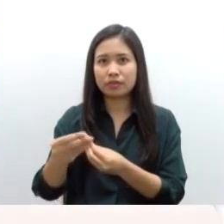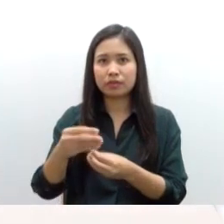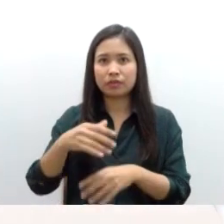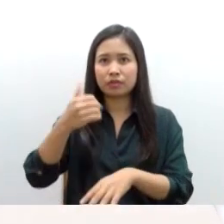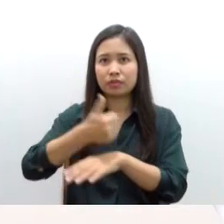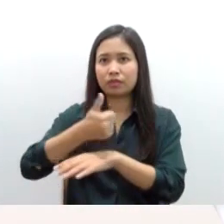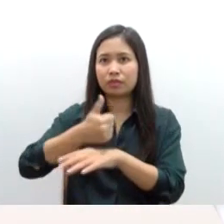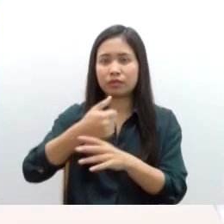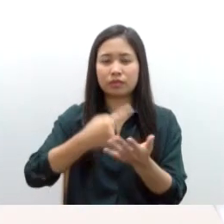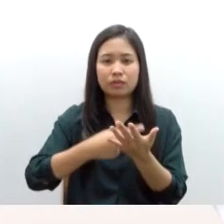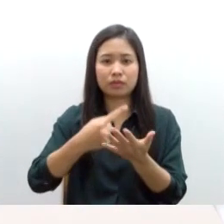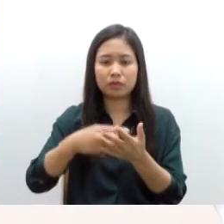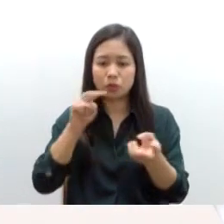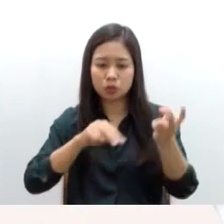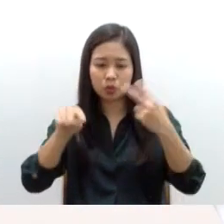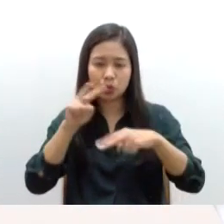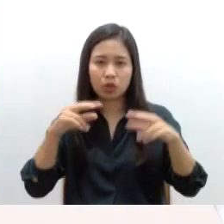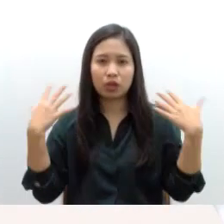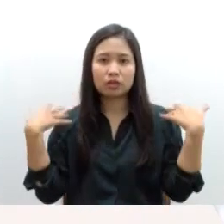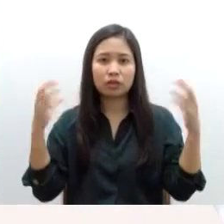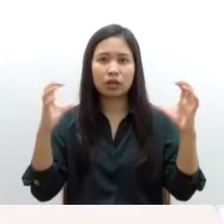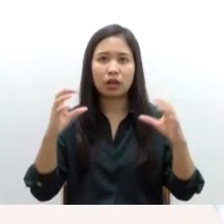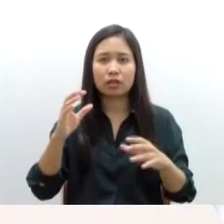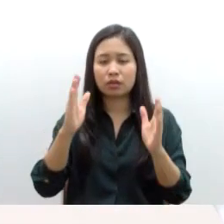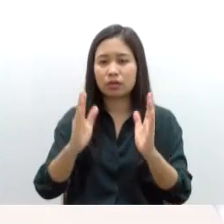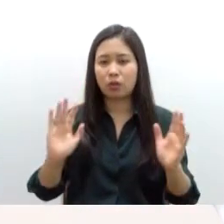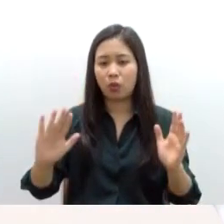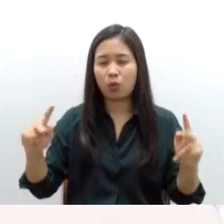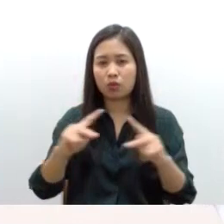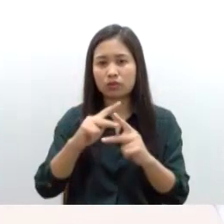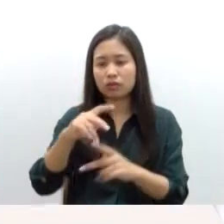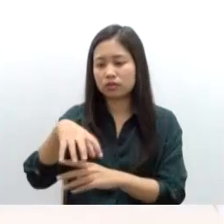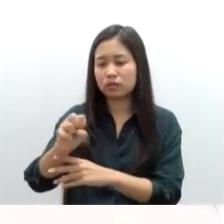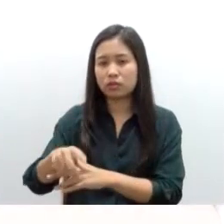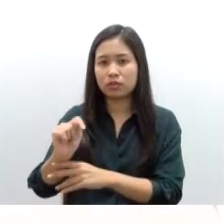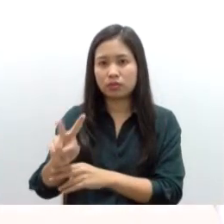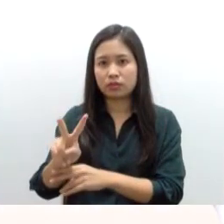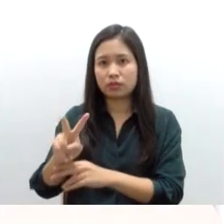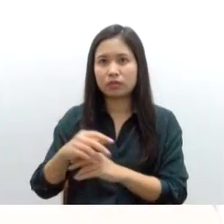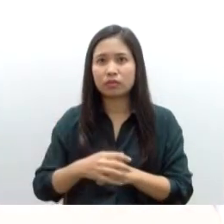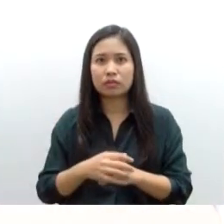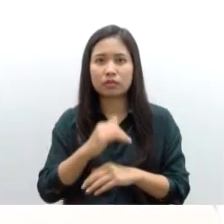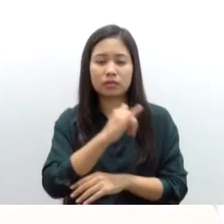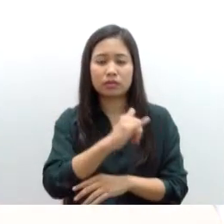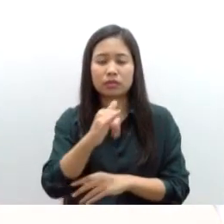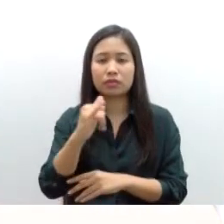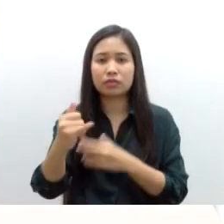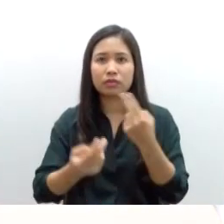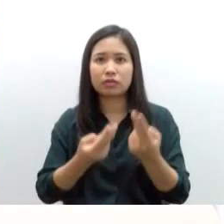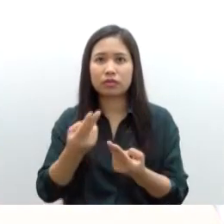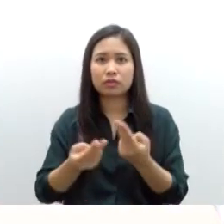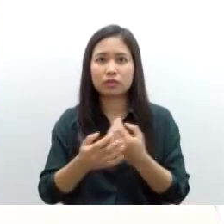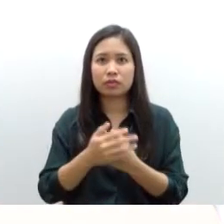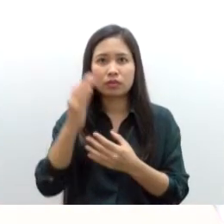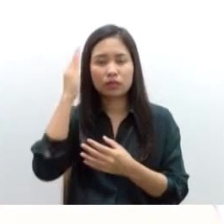ฐานะผู้ตรวจราชการและผู้ช่วยผู้ตรวจราชการสำนักงานคณะกรรมการการศึกษาขั้นพื้นฐานได้ลงพื้นที่เพื่อรับท